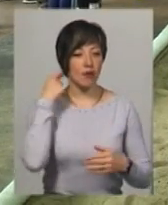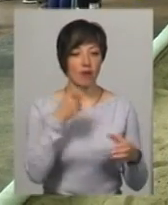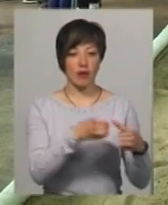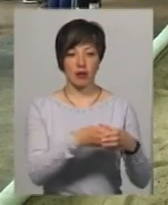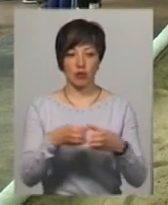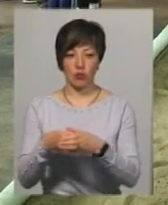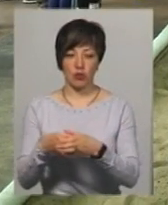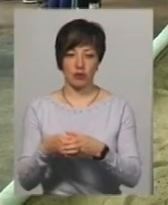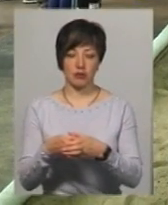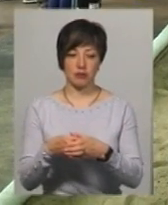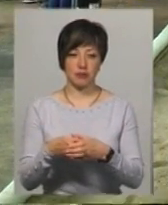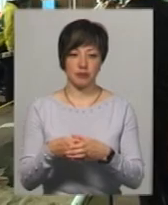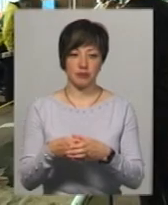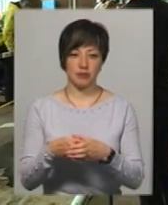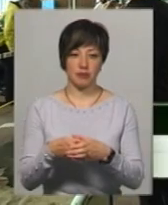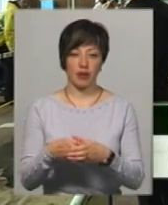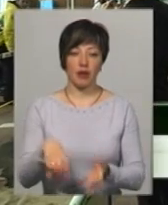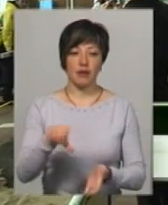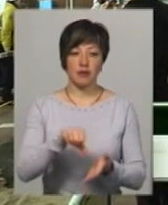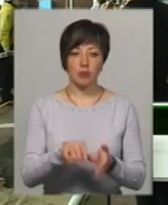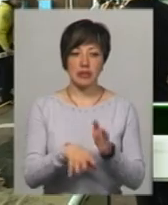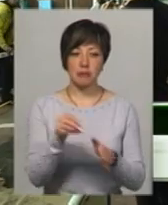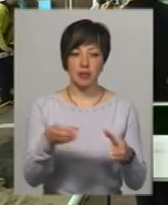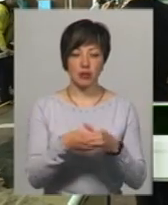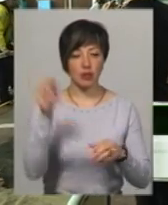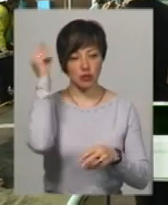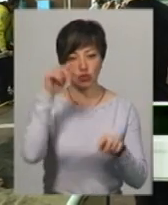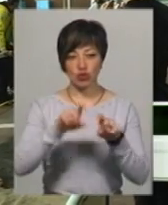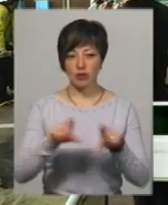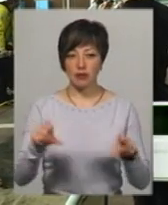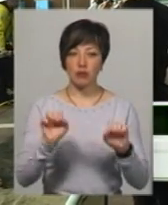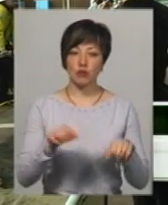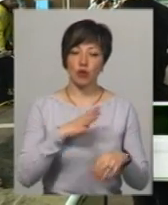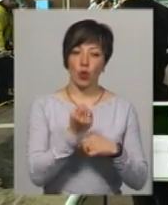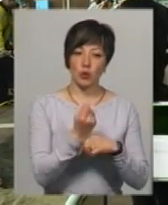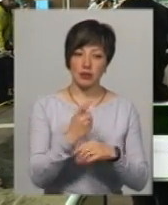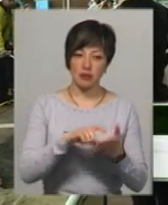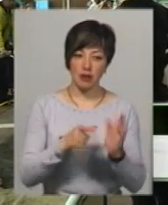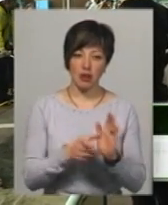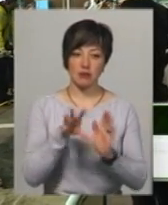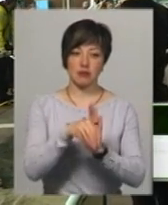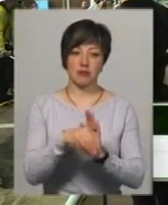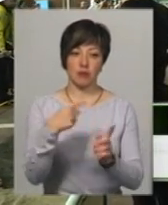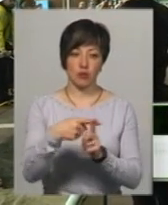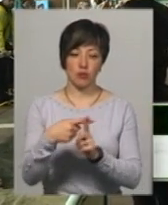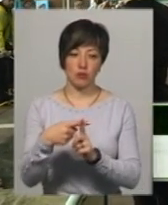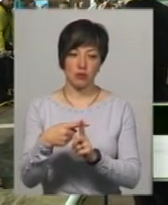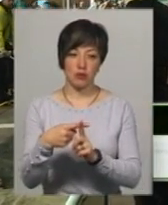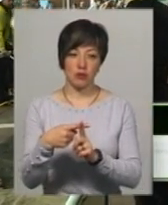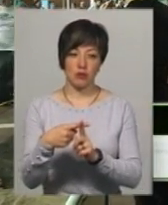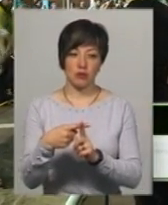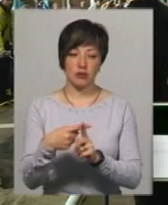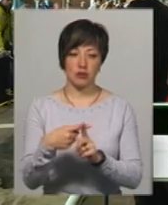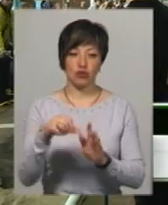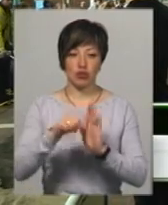категорій, каже Володимир Корочак. Виступає збірна шкіл, так що може бути 11 клас, це може